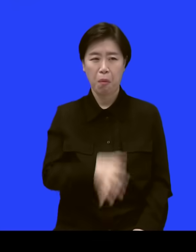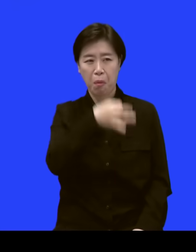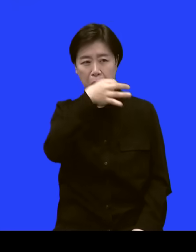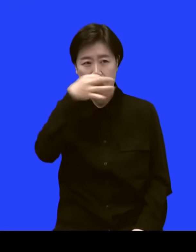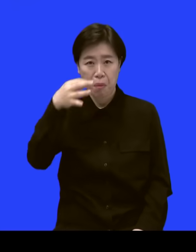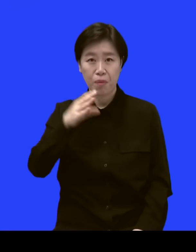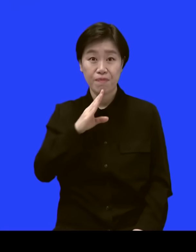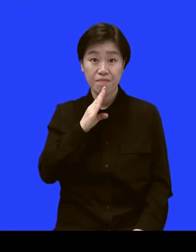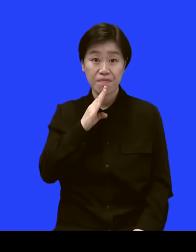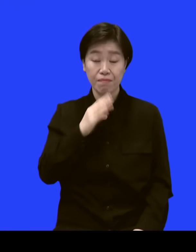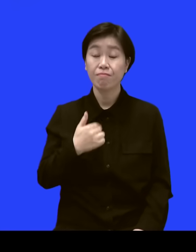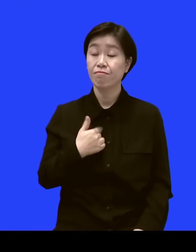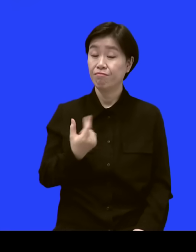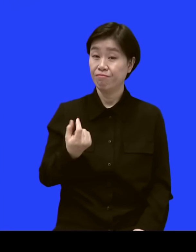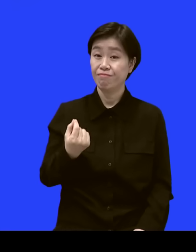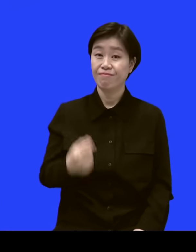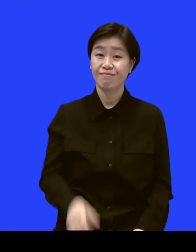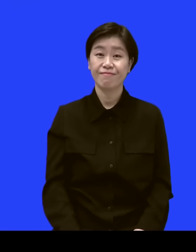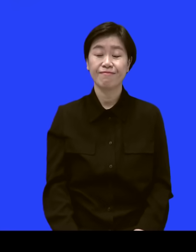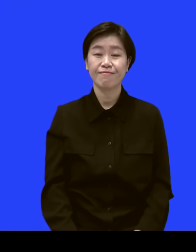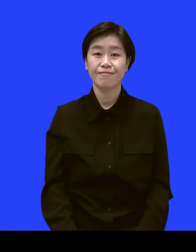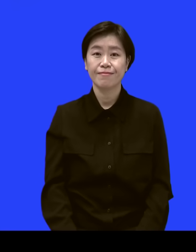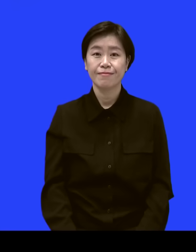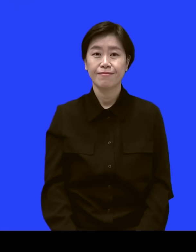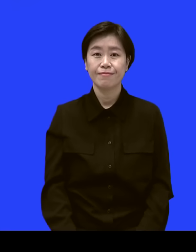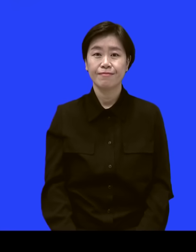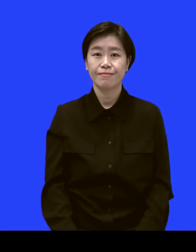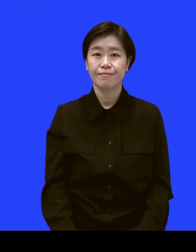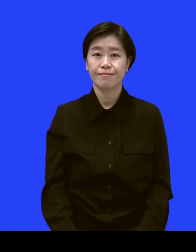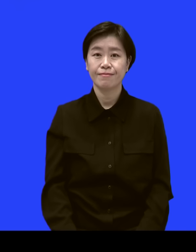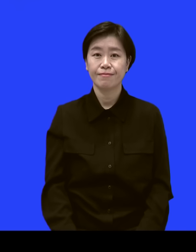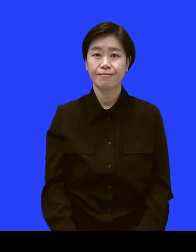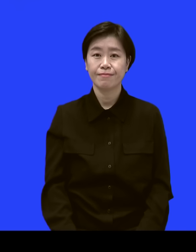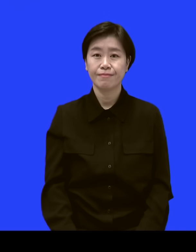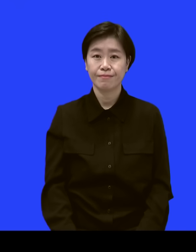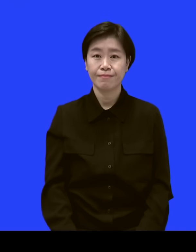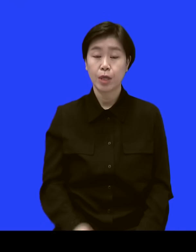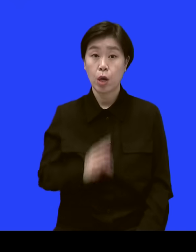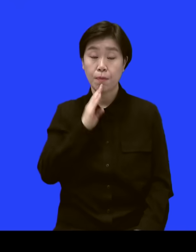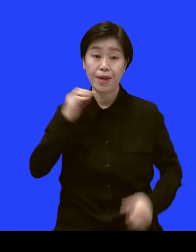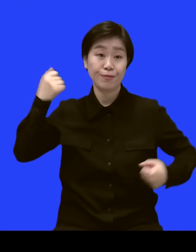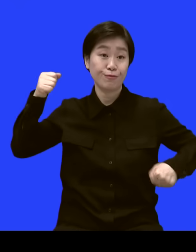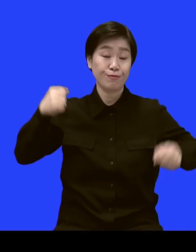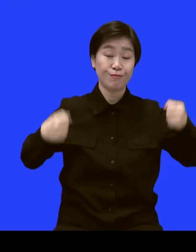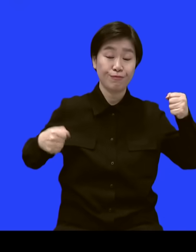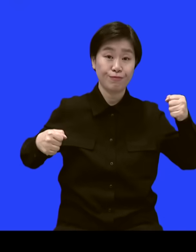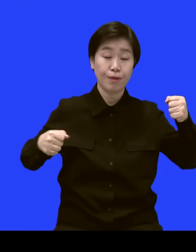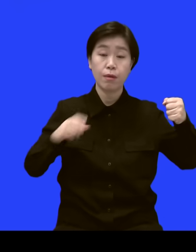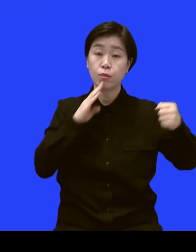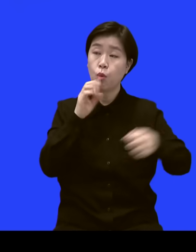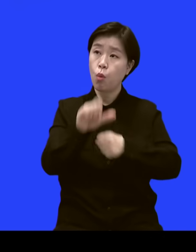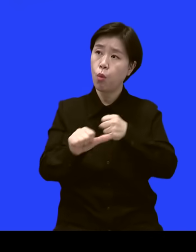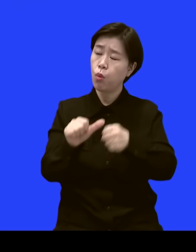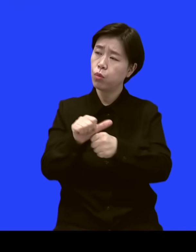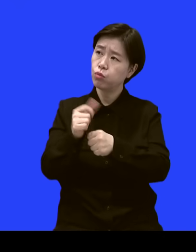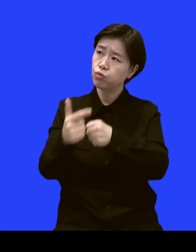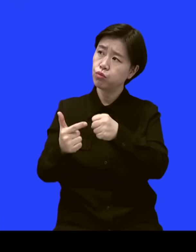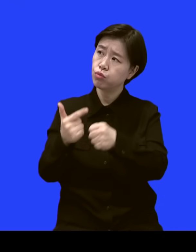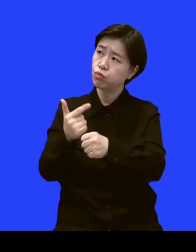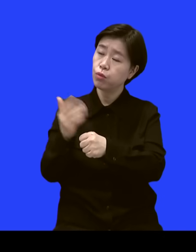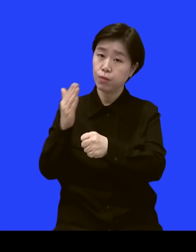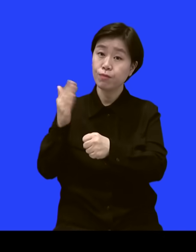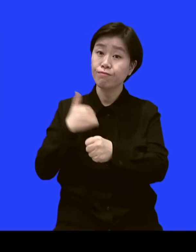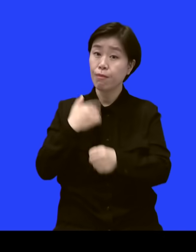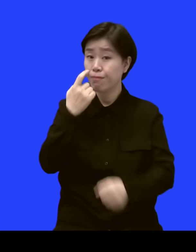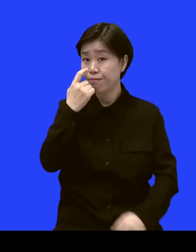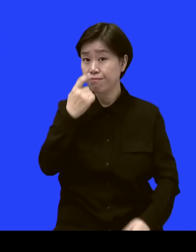경쾌하시네. 맞아요. 또 그런 텐션은 또 있어요. 아이돌 댄스 이런 거. 네, 그래가지고 너무 재밌게 했어요. 재밌죠. 한 5, 6년 정도, 5년